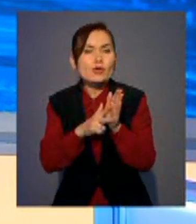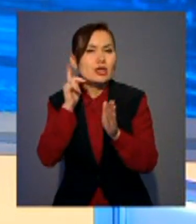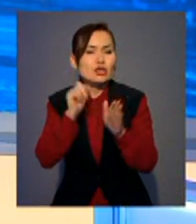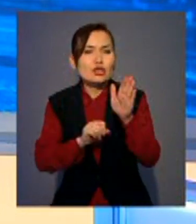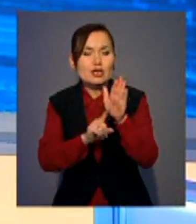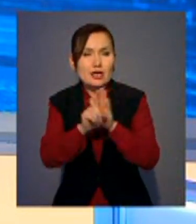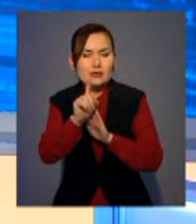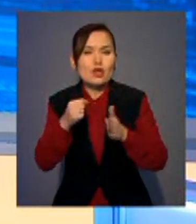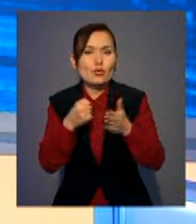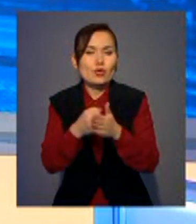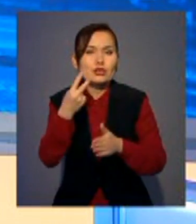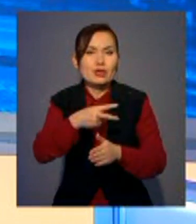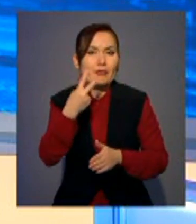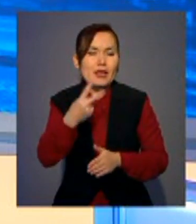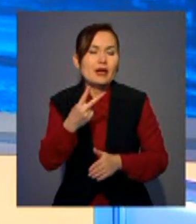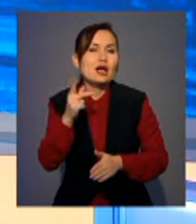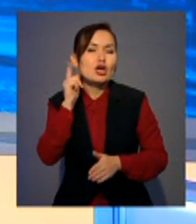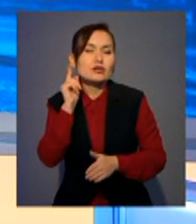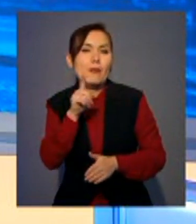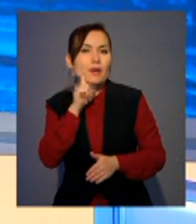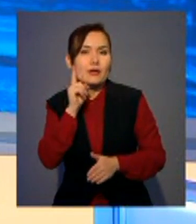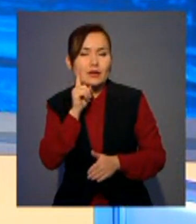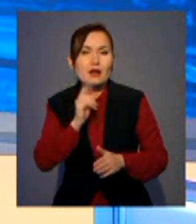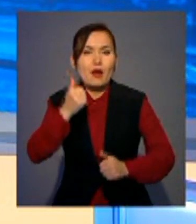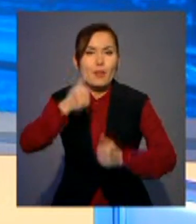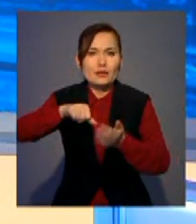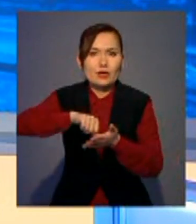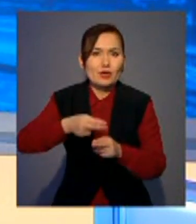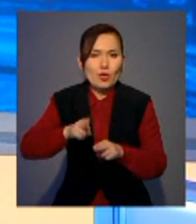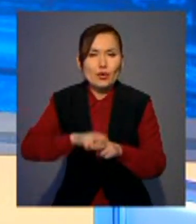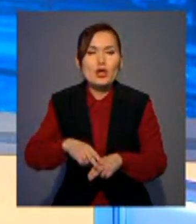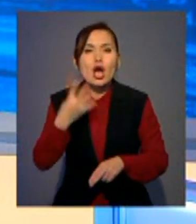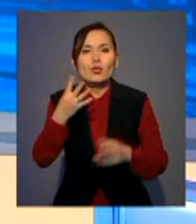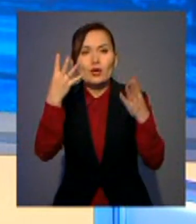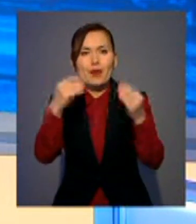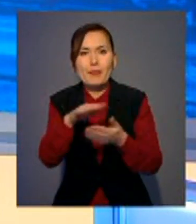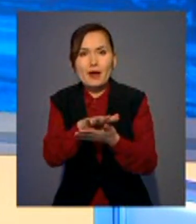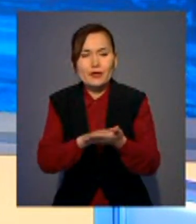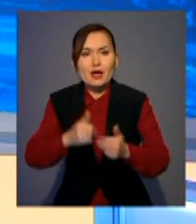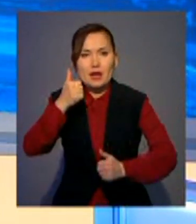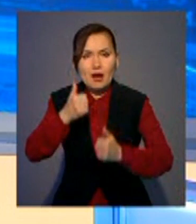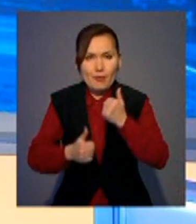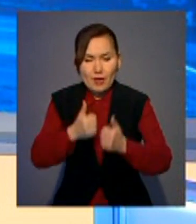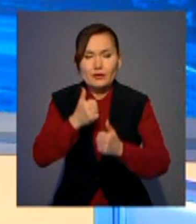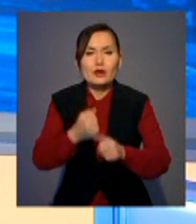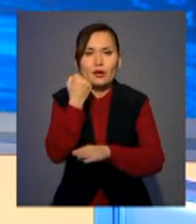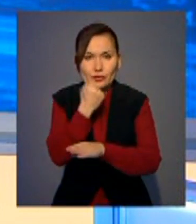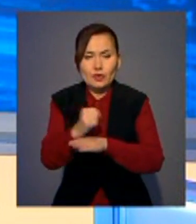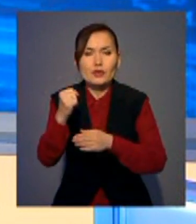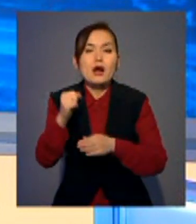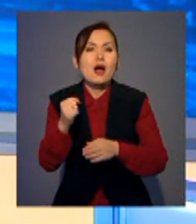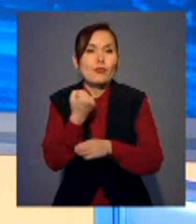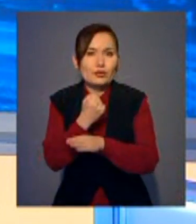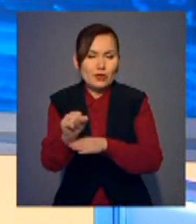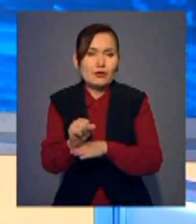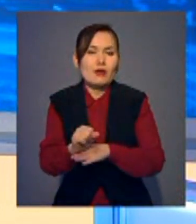аралығындағы жастар қатысып, 30 кәсіби біліктілік бойынша бақ сынасты. Осылайша 4 күнге созылған жарыс өз мәресіне жетті. Көп ішінде